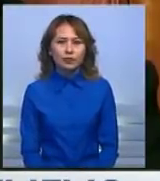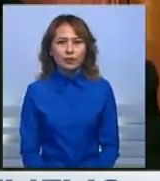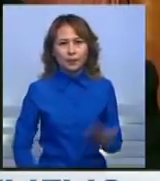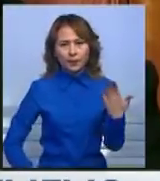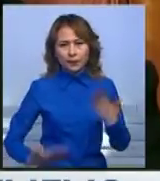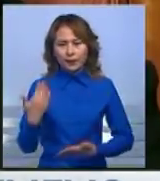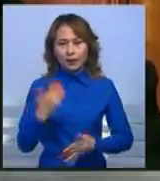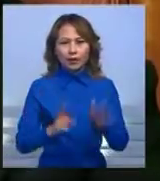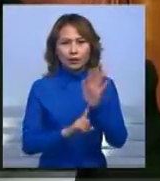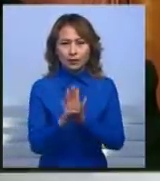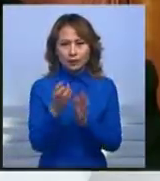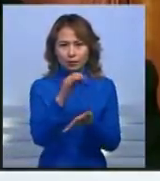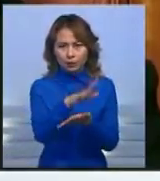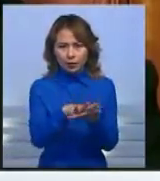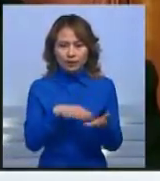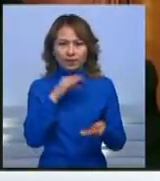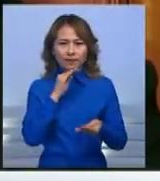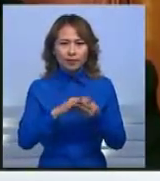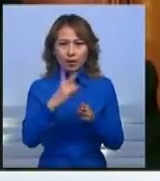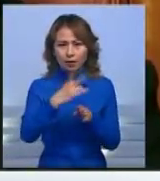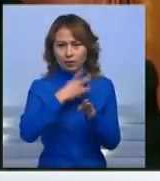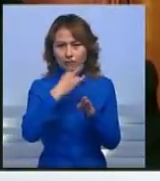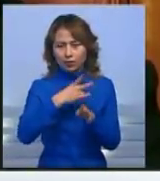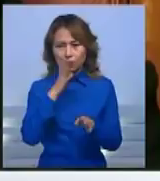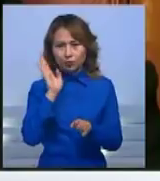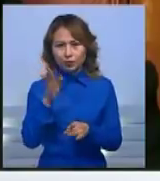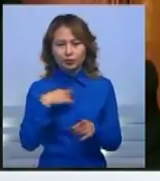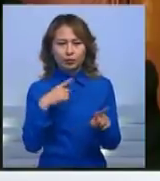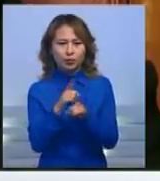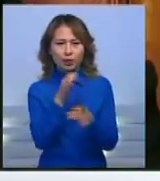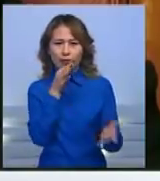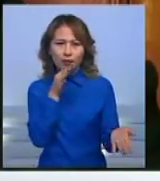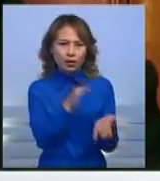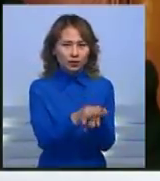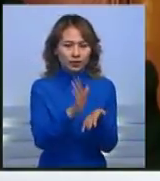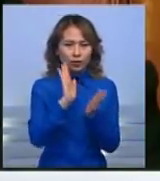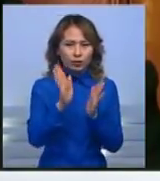Егер эскалация осылай жалғасы бізді бомбылай берсе, бізде қарымта жауап береміз.